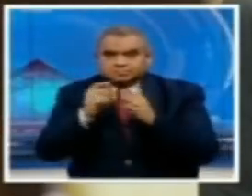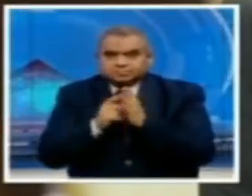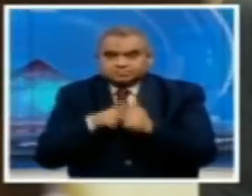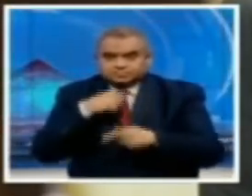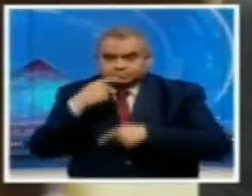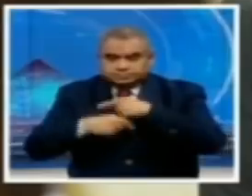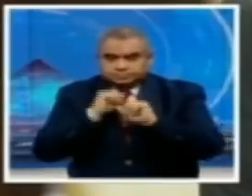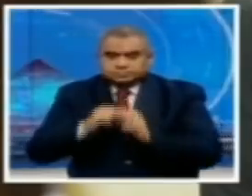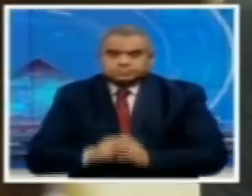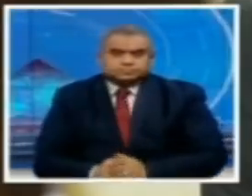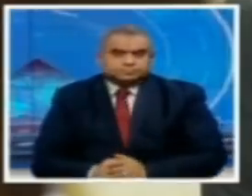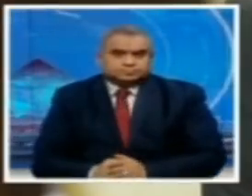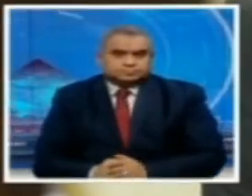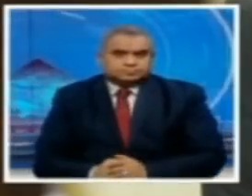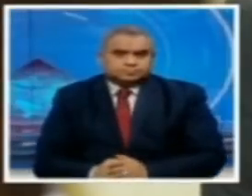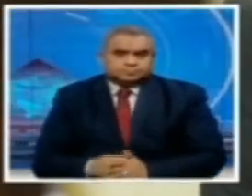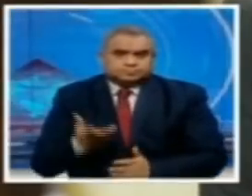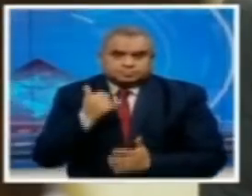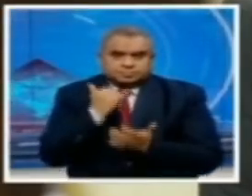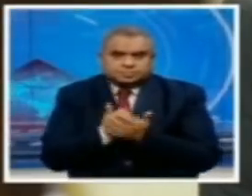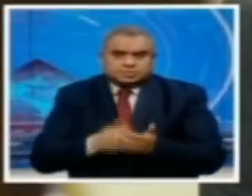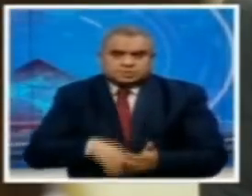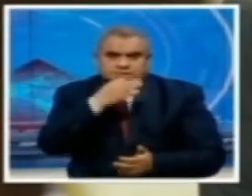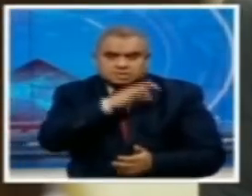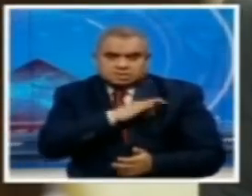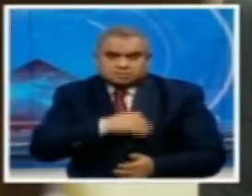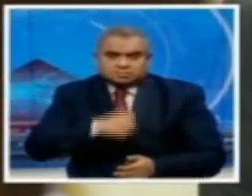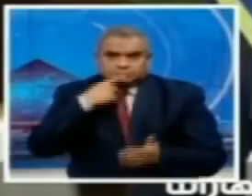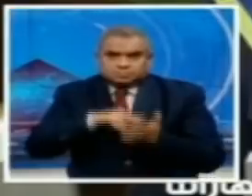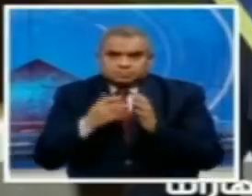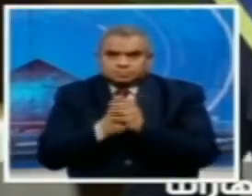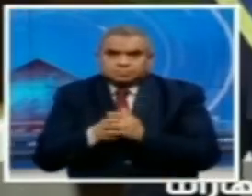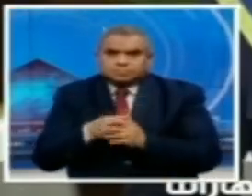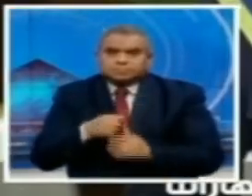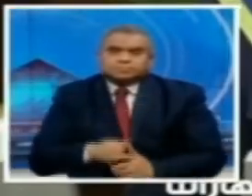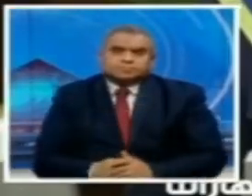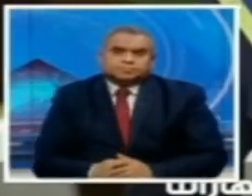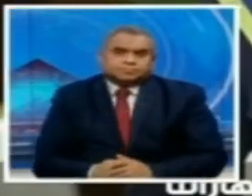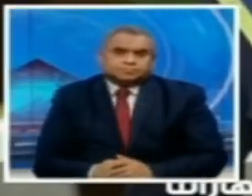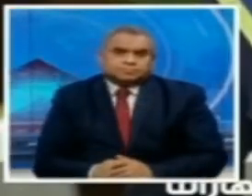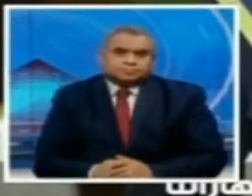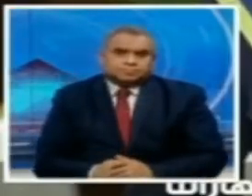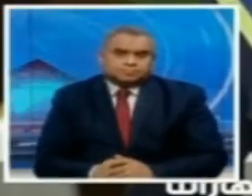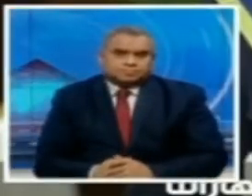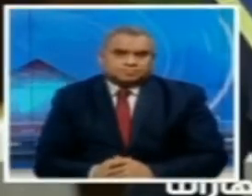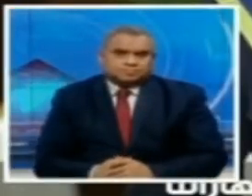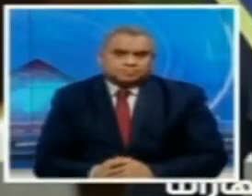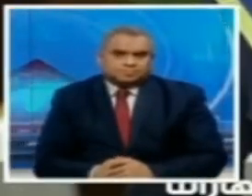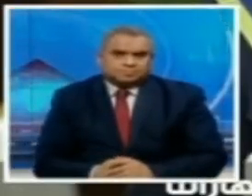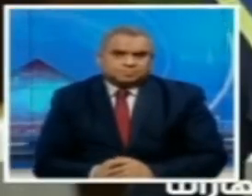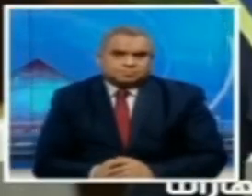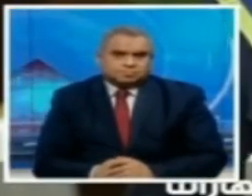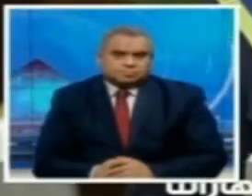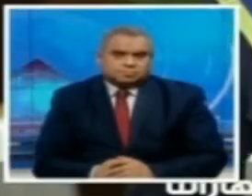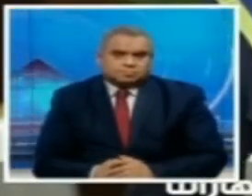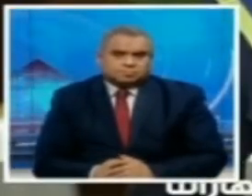الأفريقية يعني فعلا بتحمل كل التقدير على هذه البرامج التدريبية. Comme je le disais tantôt, l'objectif de ces stages était de renforcer nos capacités